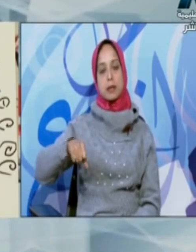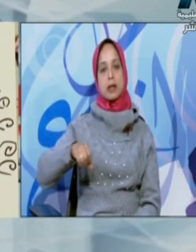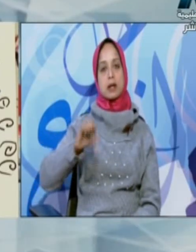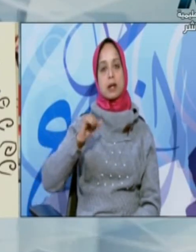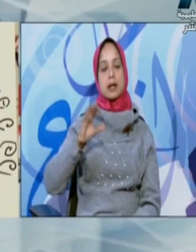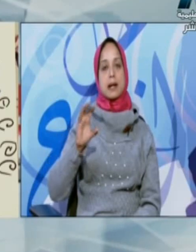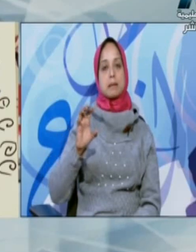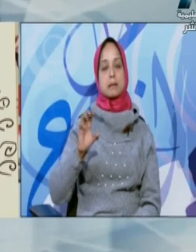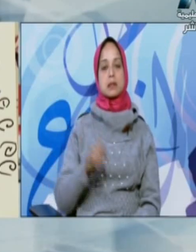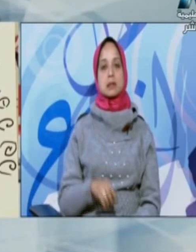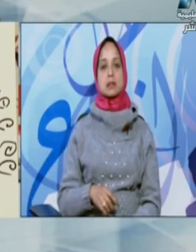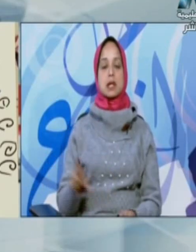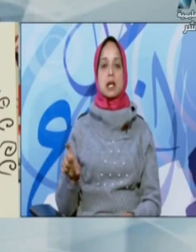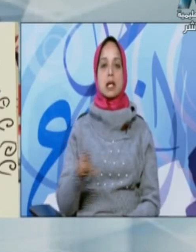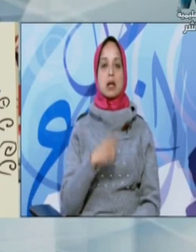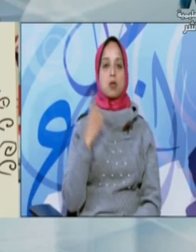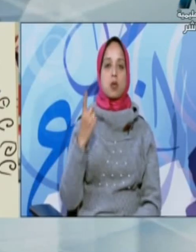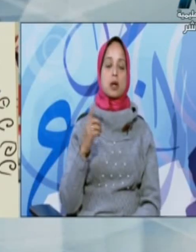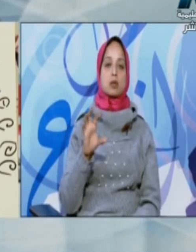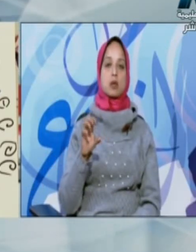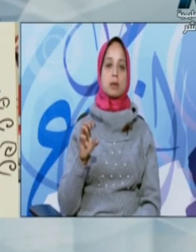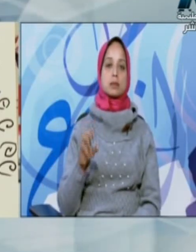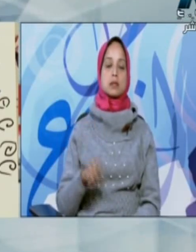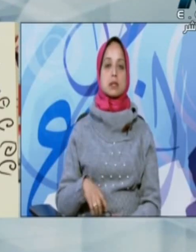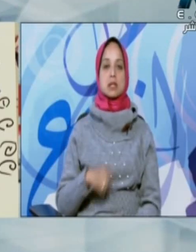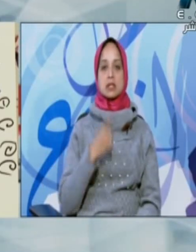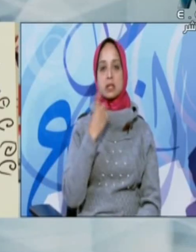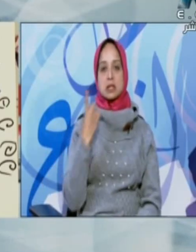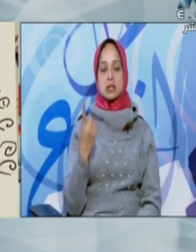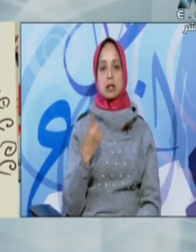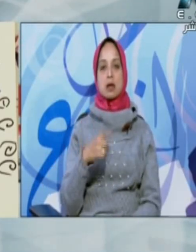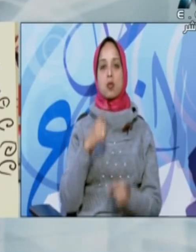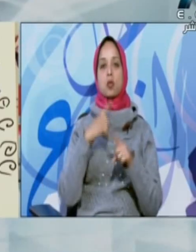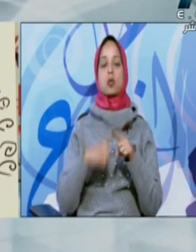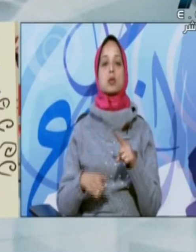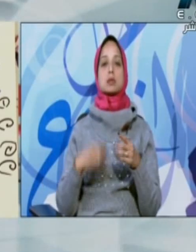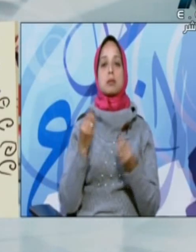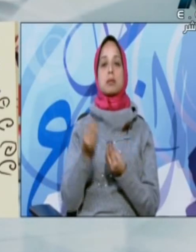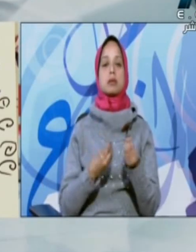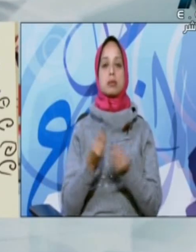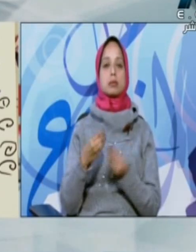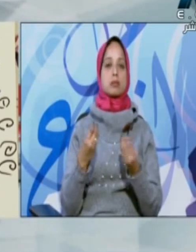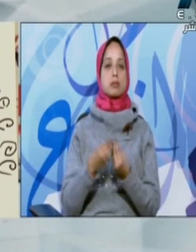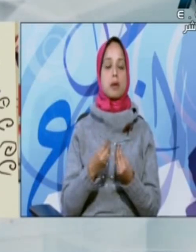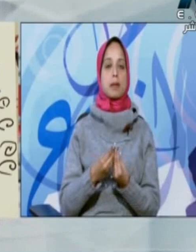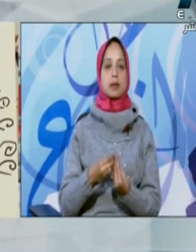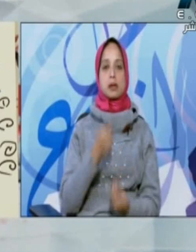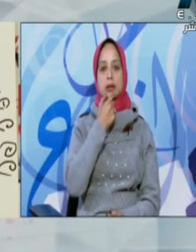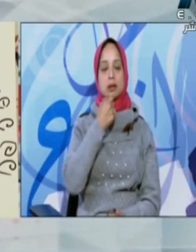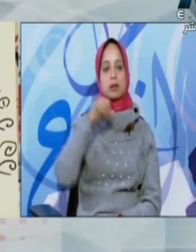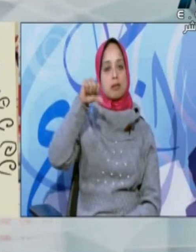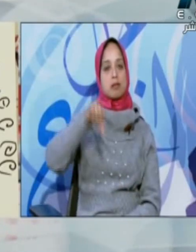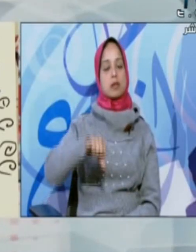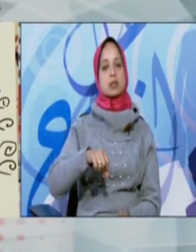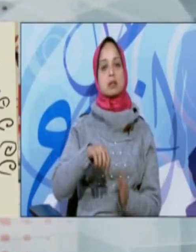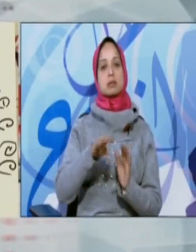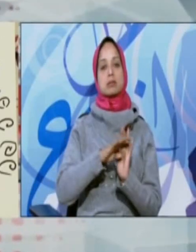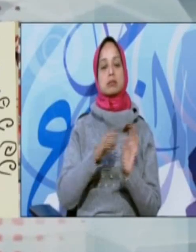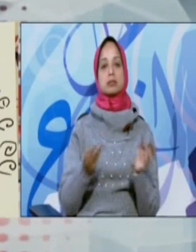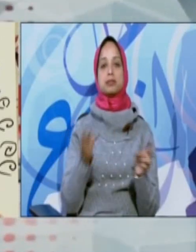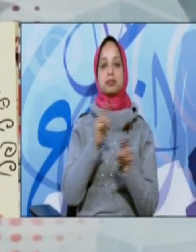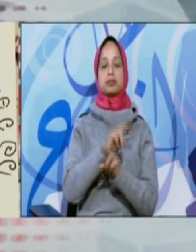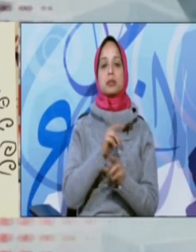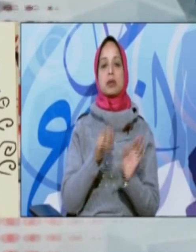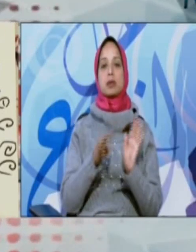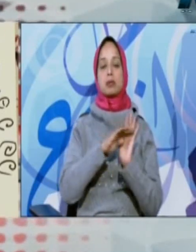أغسطس 1951، أكتر من سنة ونص بيفاوض. وفشلت إنجلترا في تعديل المعاهدة وإعطاء مصر الاستقلال،